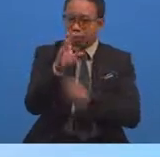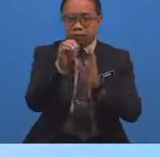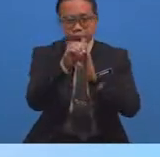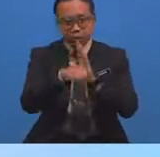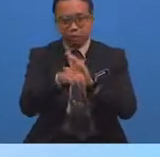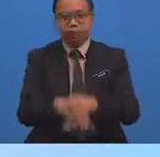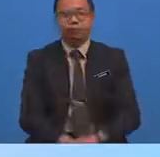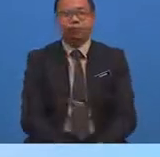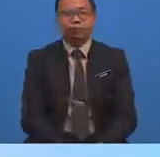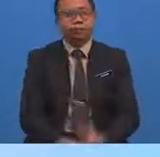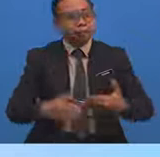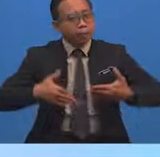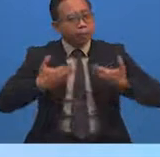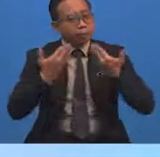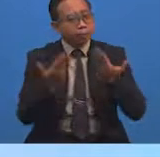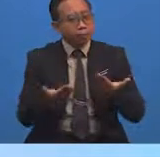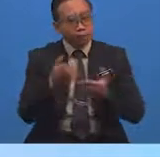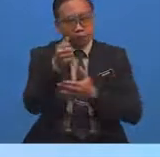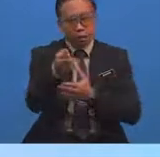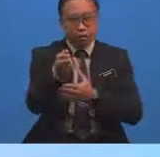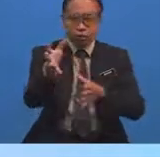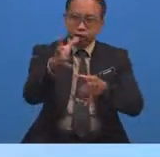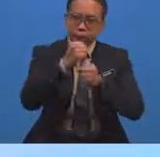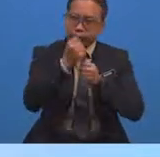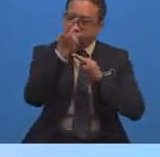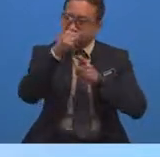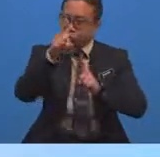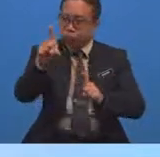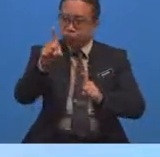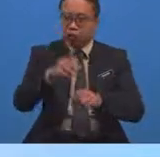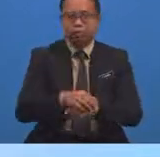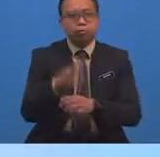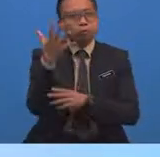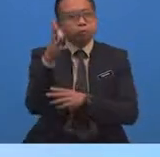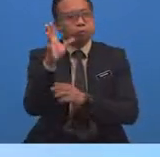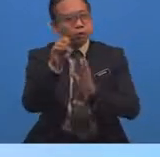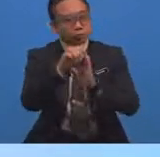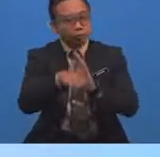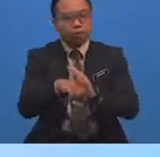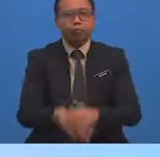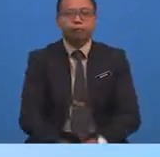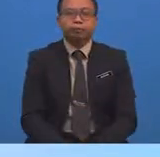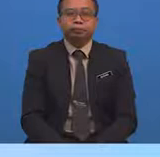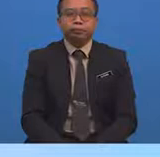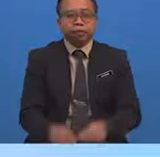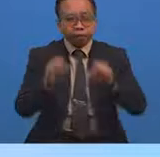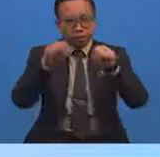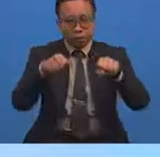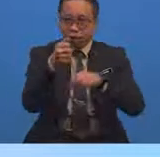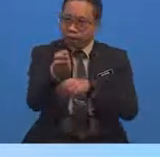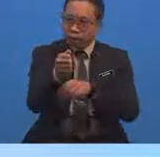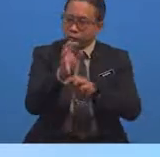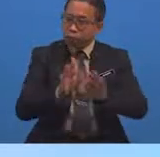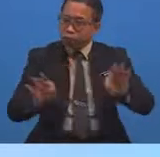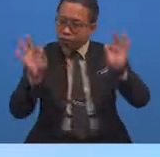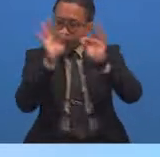menit Bagaimana kamu mendapat jawaban 15 menit boleh kamu ceritakan